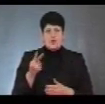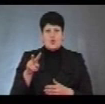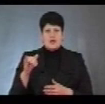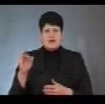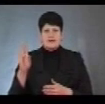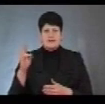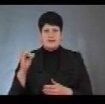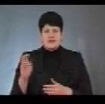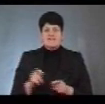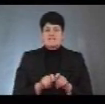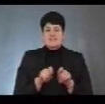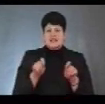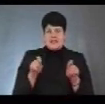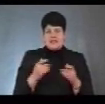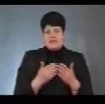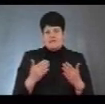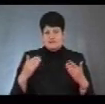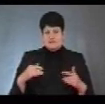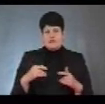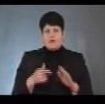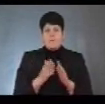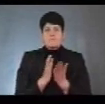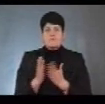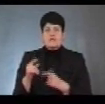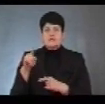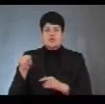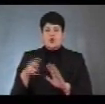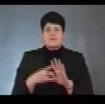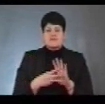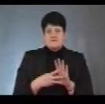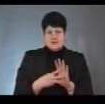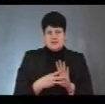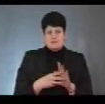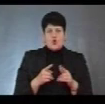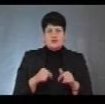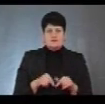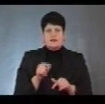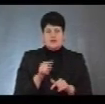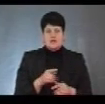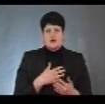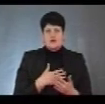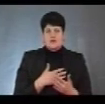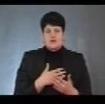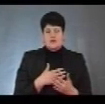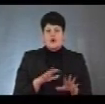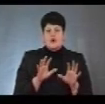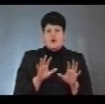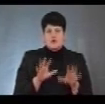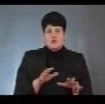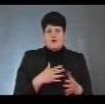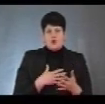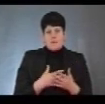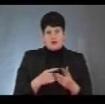Відкрили виставку в бібліотеці для дорослих номер 8 у Тернополі. Організувала її голова громадської організації «Центр Бебіко» Ольга